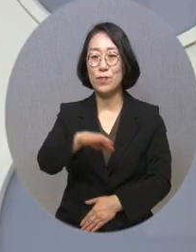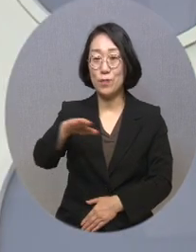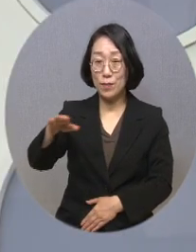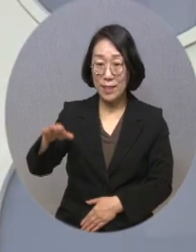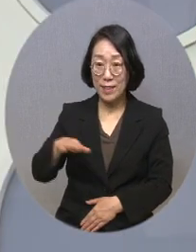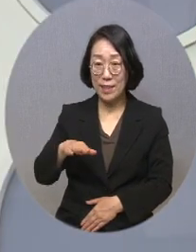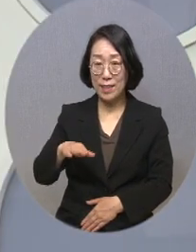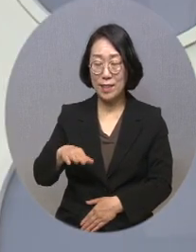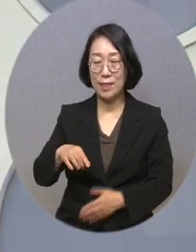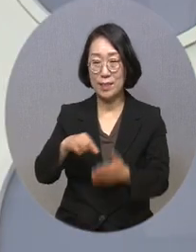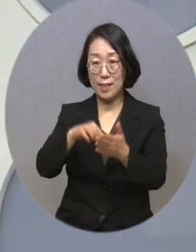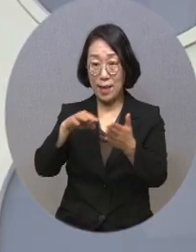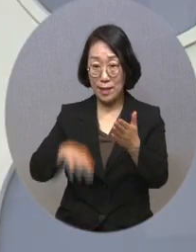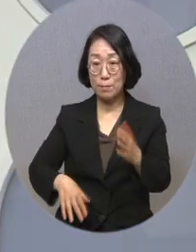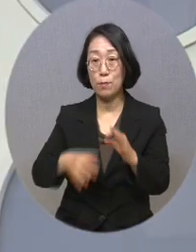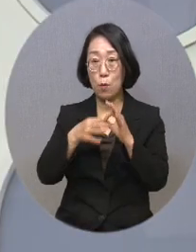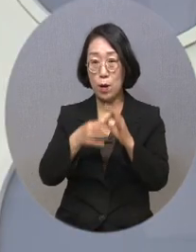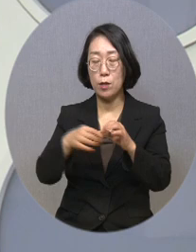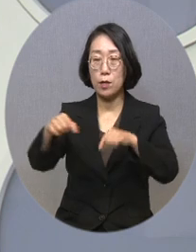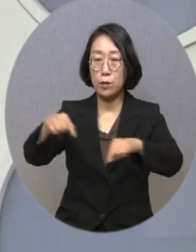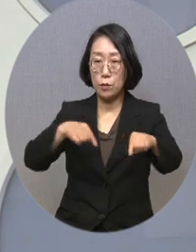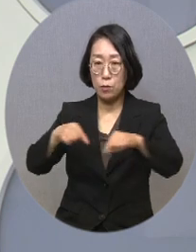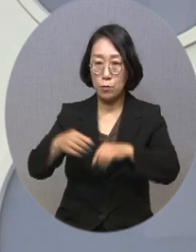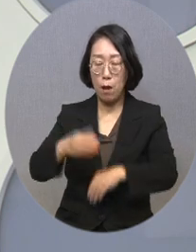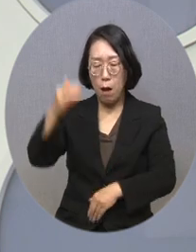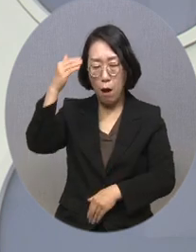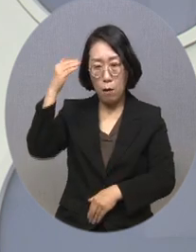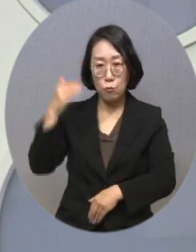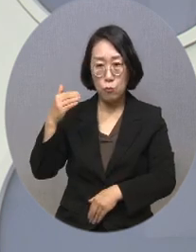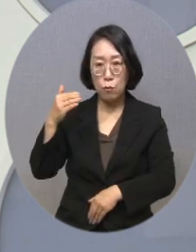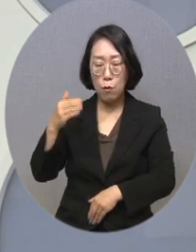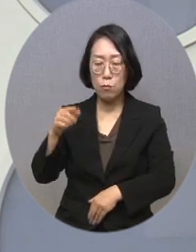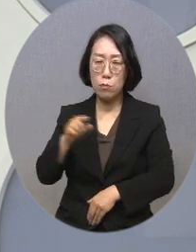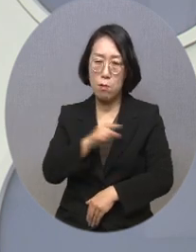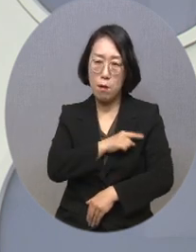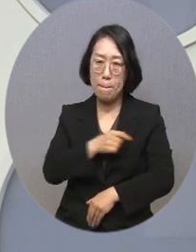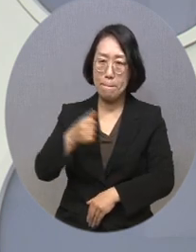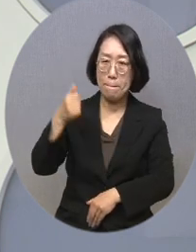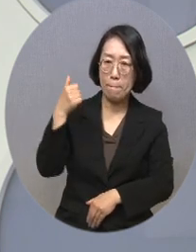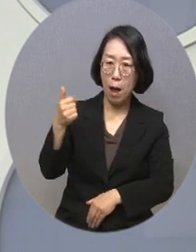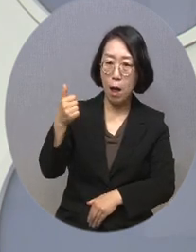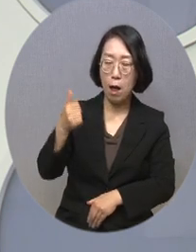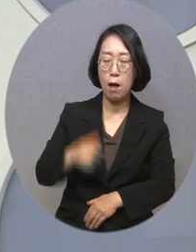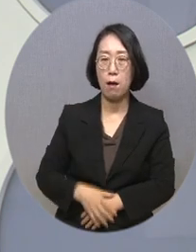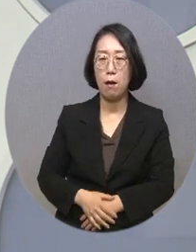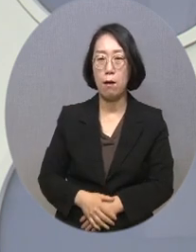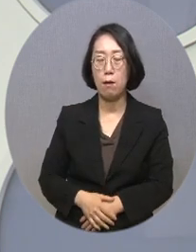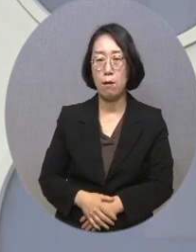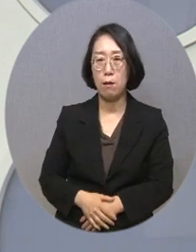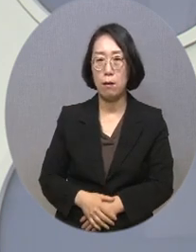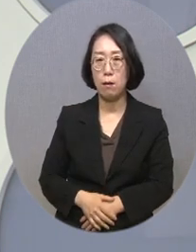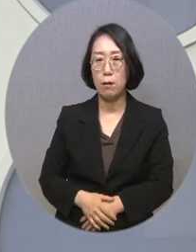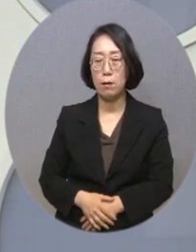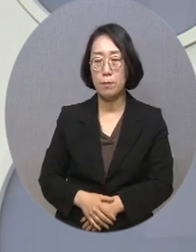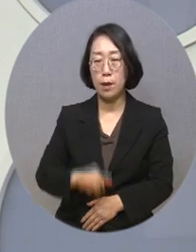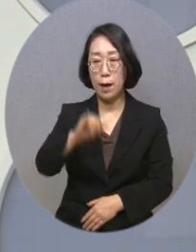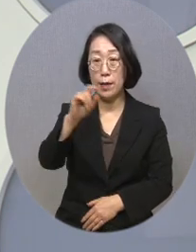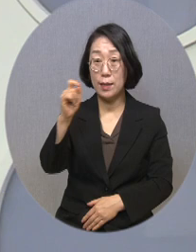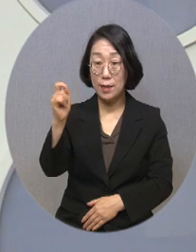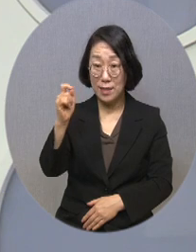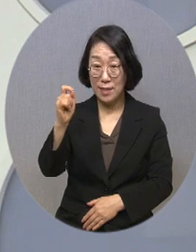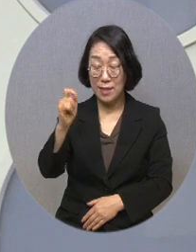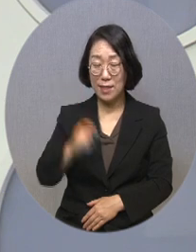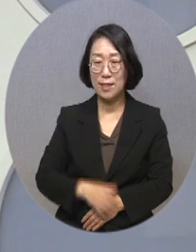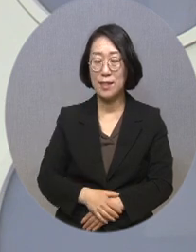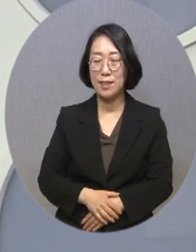우리나라 그 국세 행정이 전 세계 최고라고 이렇게 합니다. 아 그래요? 예 지금 IT 시대에 지금